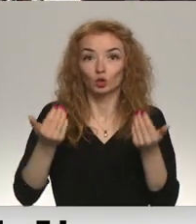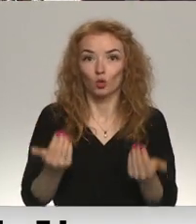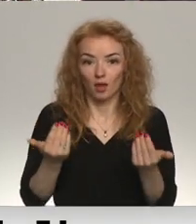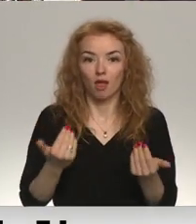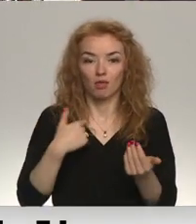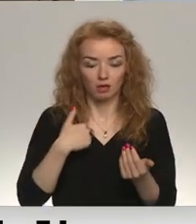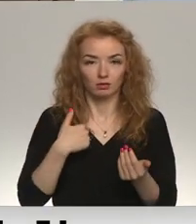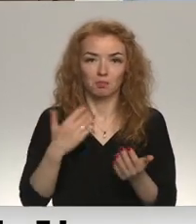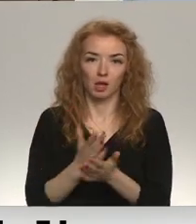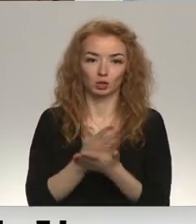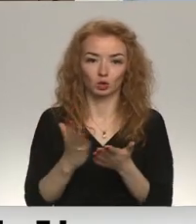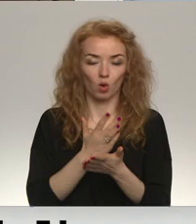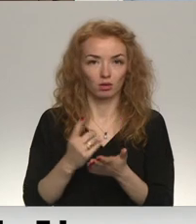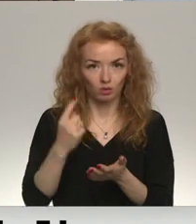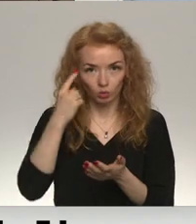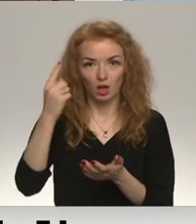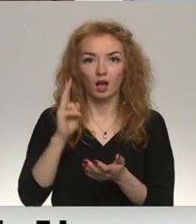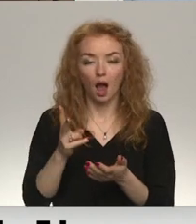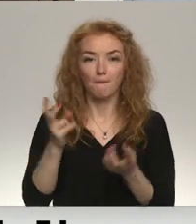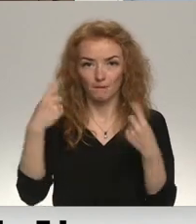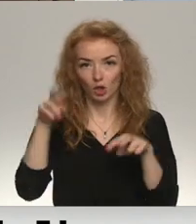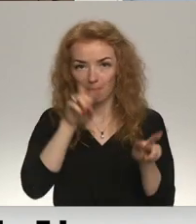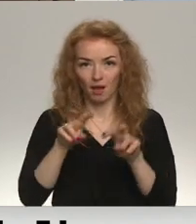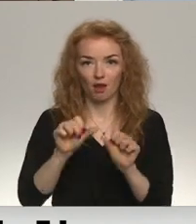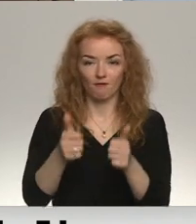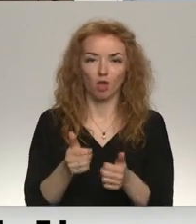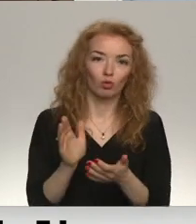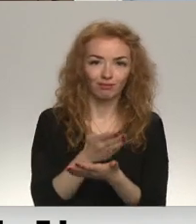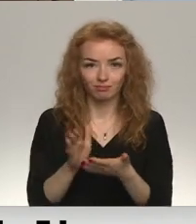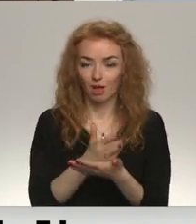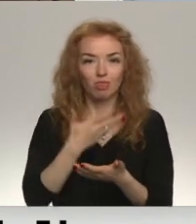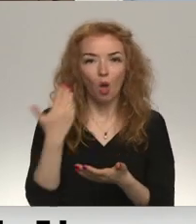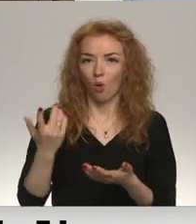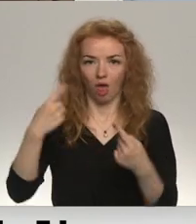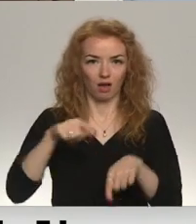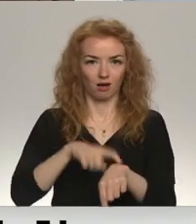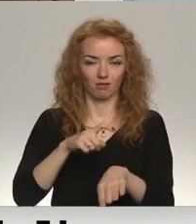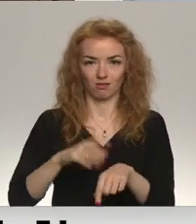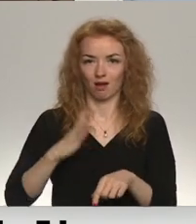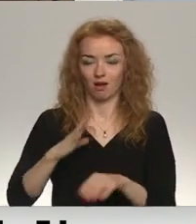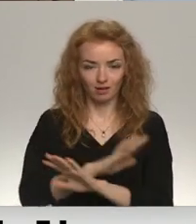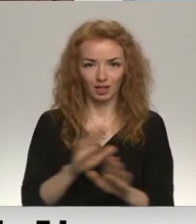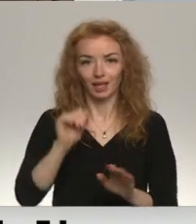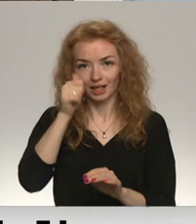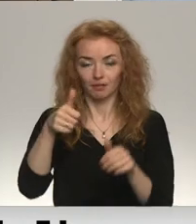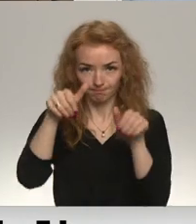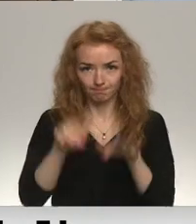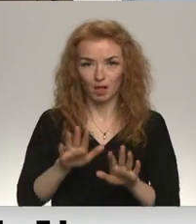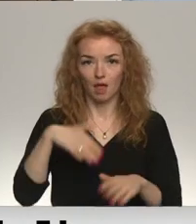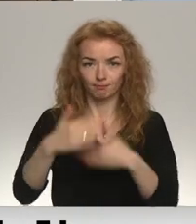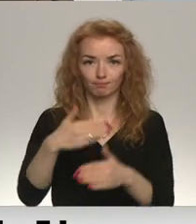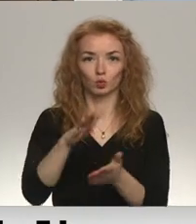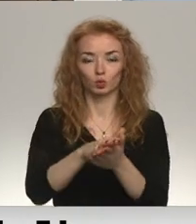es atdzirdēju arī to, ka risinājums tiek meklēts un nav laika gaidīt vēl pēc divām dienām rītdienā jāpieņem lēmums, lai atkal virzītos uz